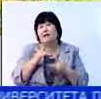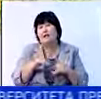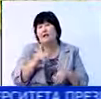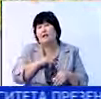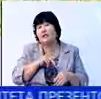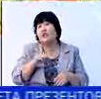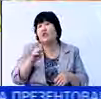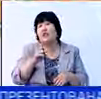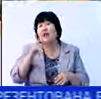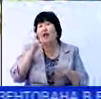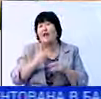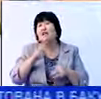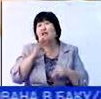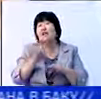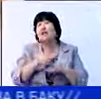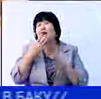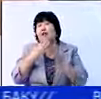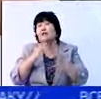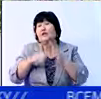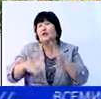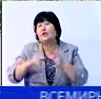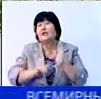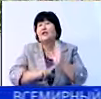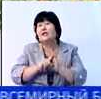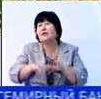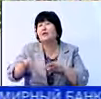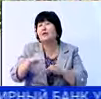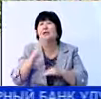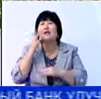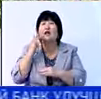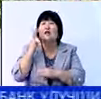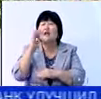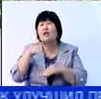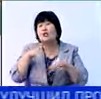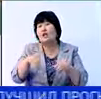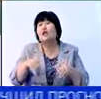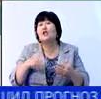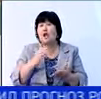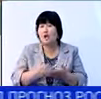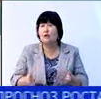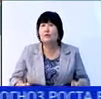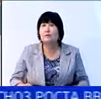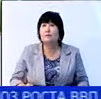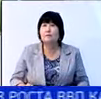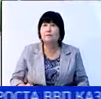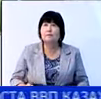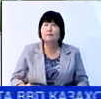и его супруги. Во дворе своего домика они даже разбили целый плодовый сад. Сажают огород.